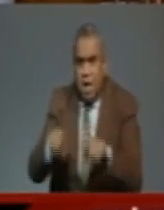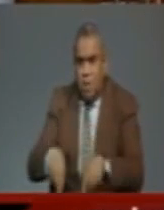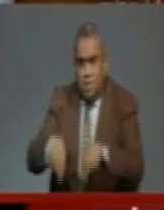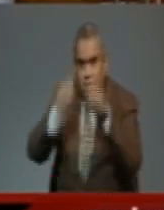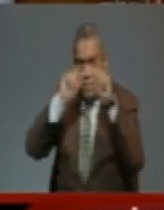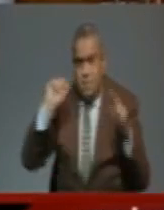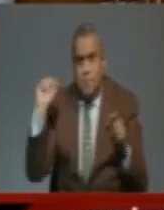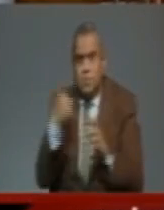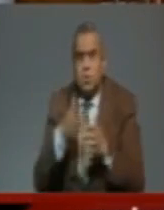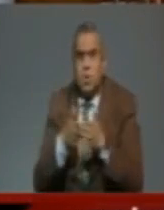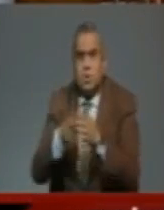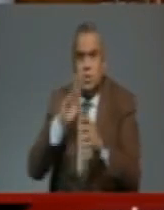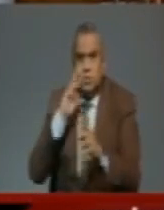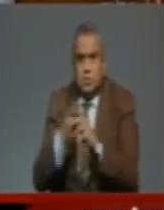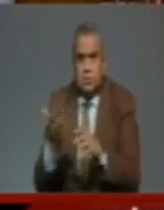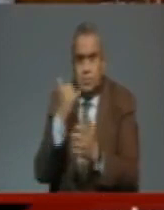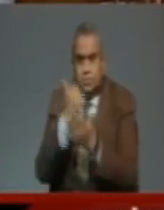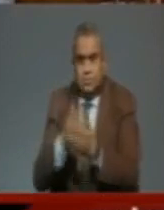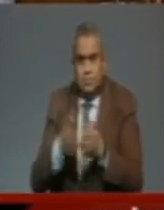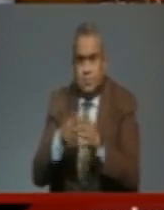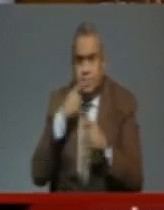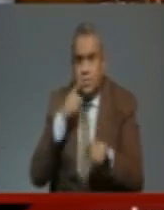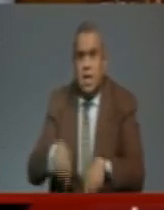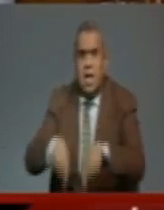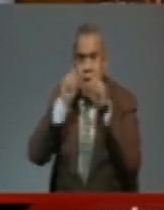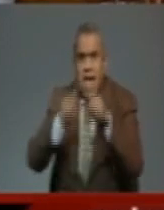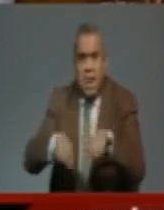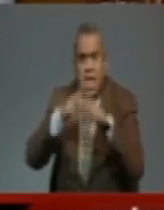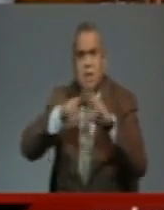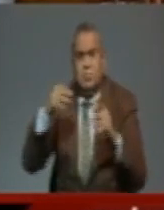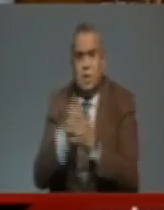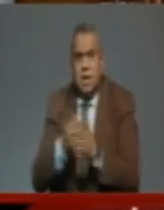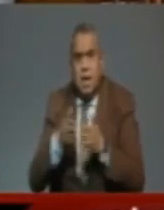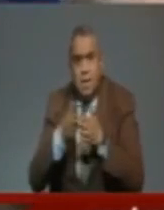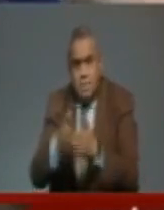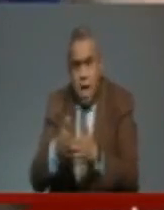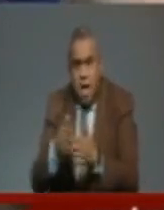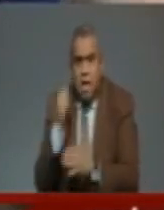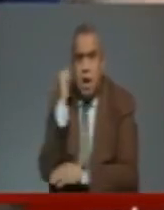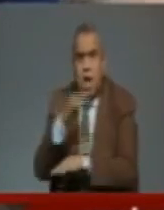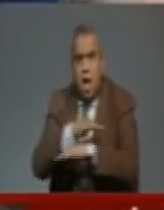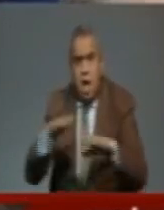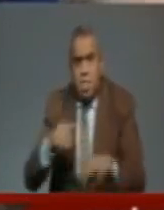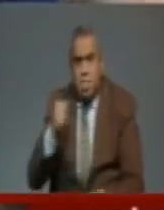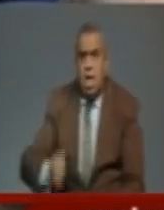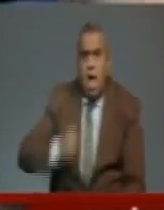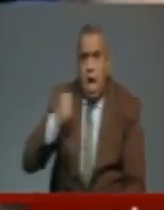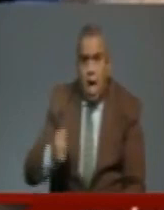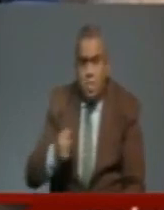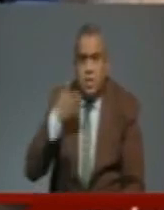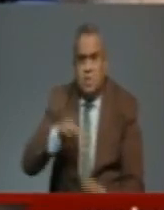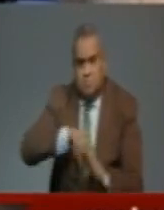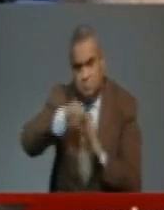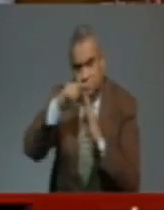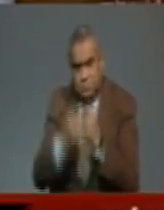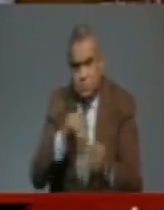النهري زي ما حضرتك هتشوف دلوقتي، عشان يبقى عندنا نقل متعدد الوسائط بري نهري سكك حديديه بتخلي من كل موانئ مصر دلوقتي يا